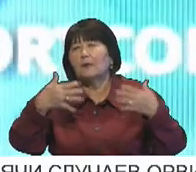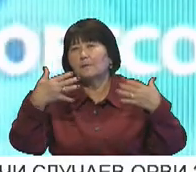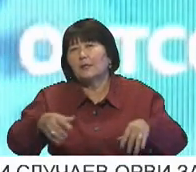сознания